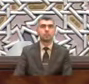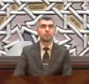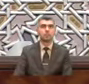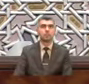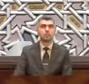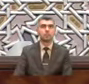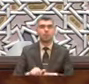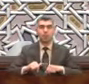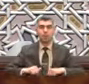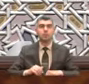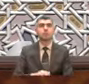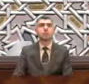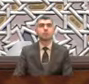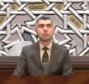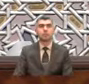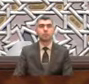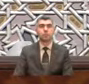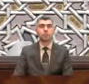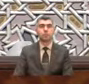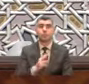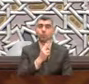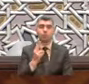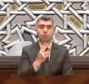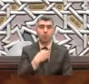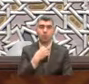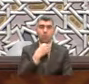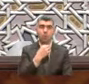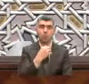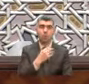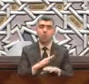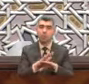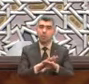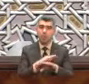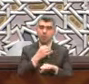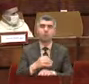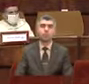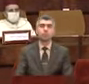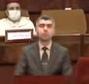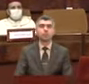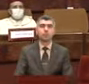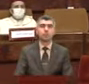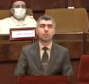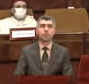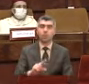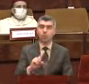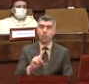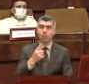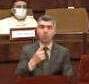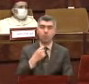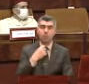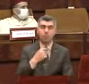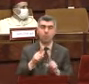سيد الوزير، احنا جوج النقاط بغينا نثيروهم معك إذا سمحتوا. النقطة الأولى تتعلق بالنجاعة